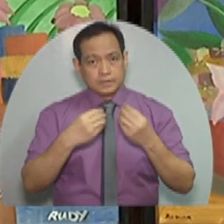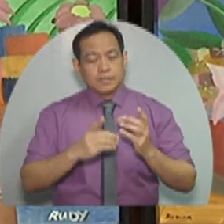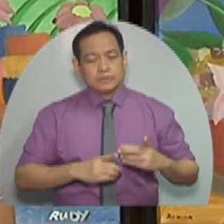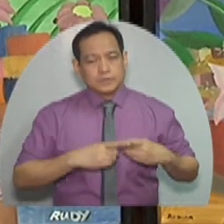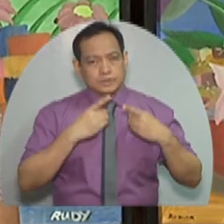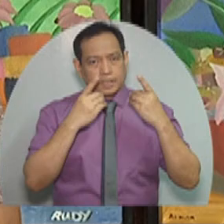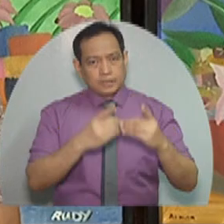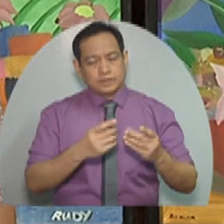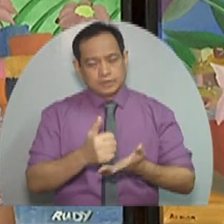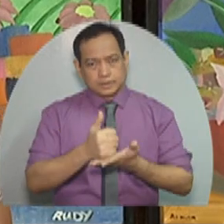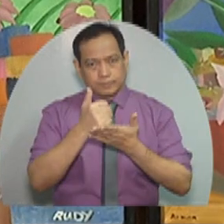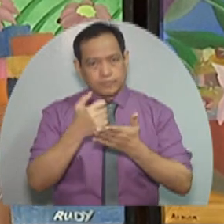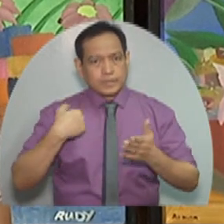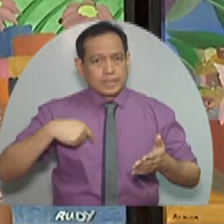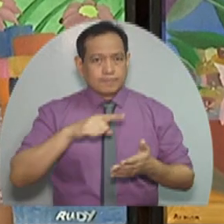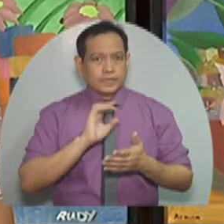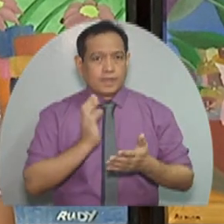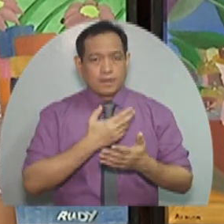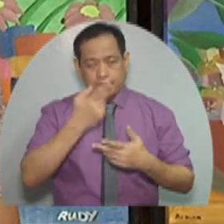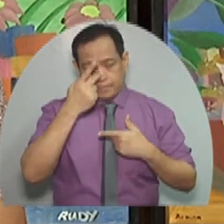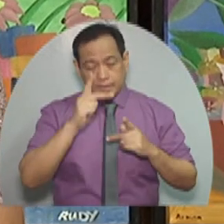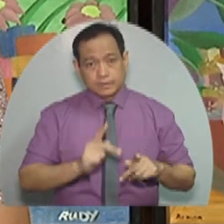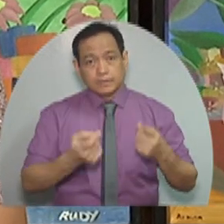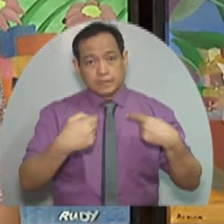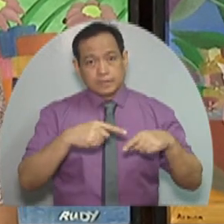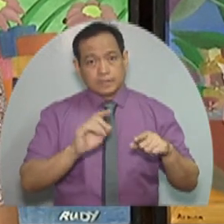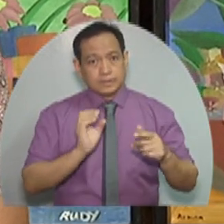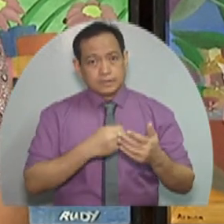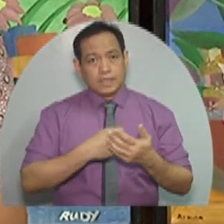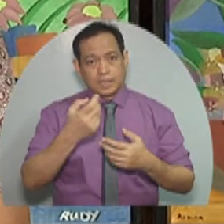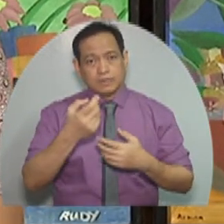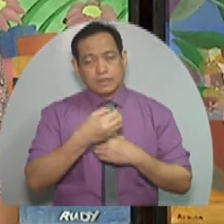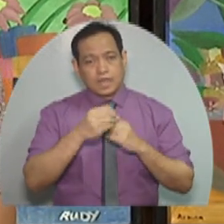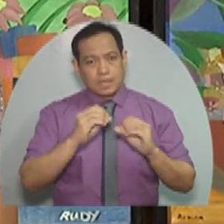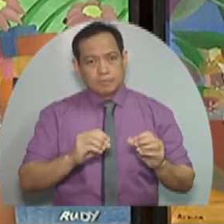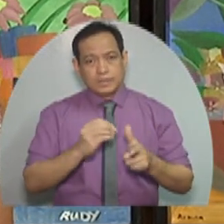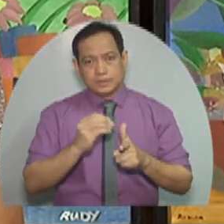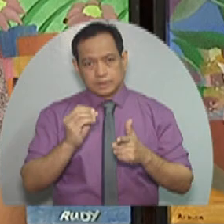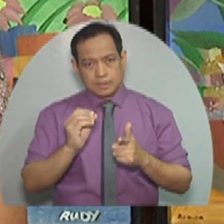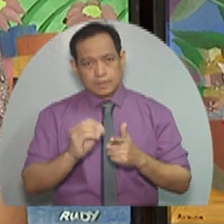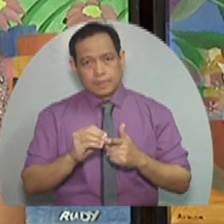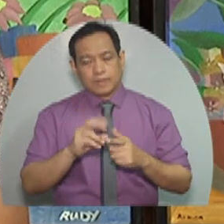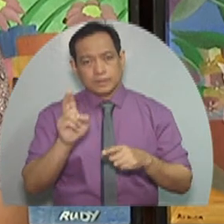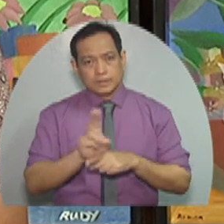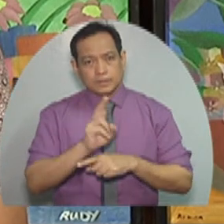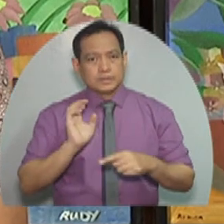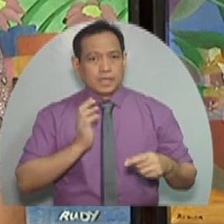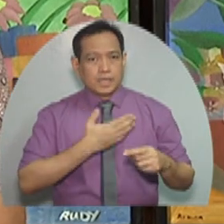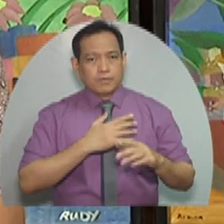ng inyong mga donasyon, tulong sa ating mga pasyente, maaari kayong magsadya sa aming tanggapan. O dili kaya, gamitin ang ating